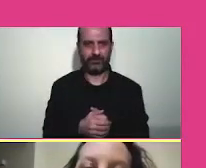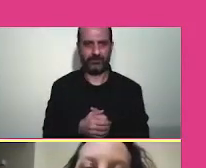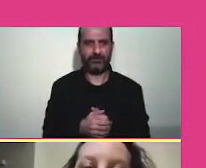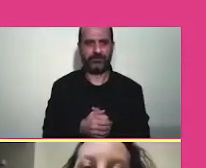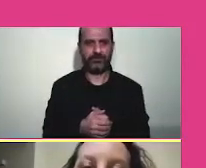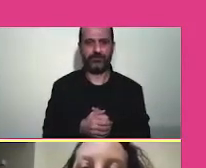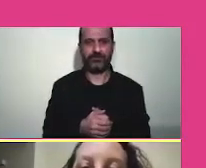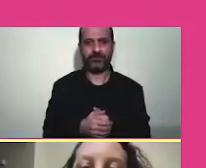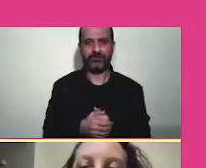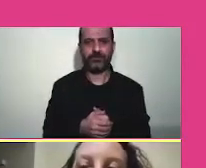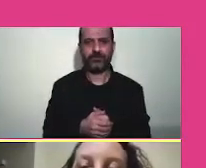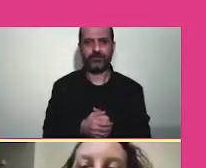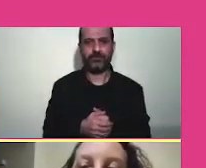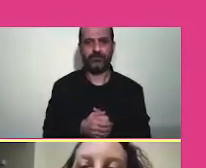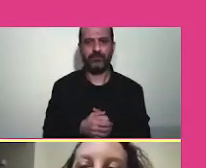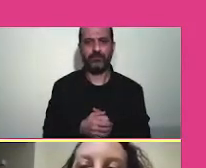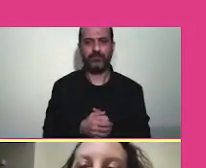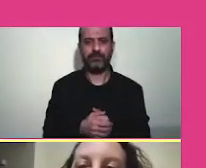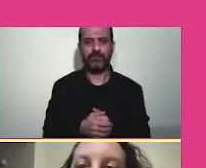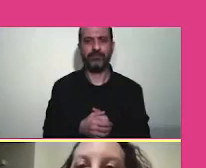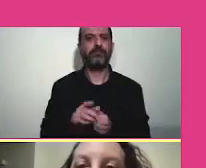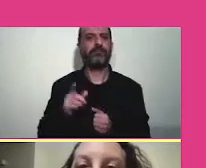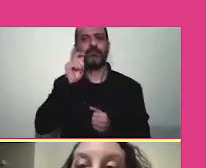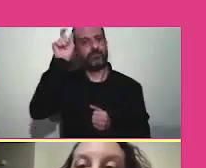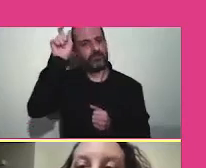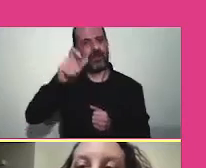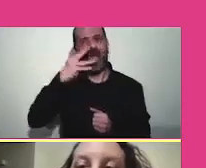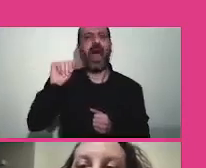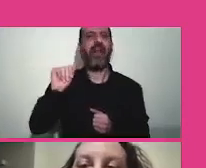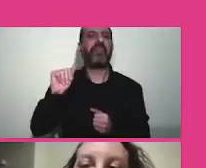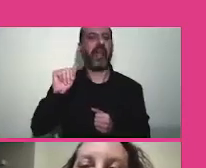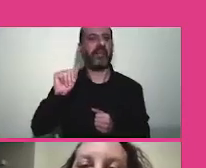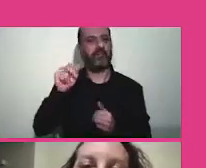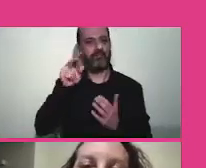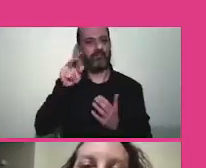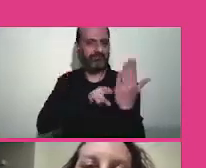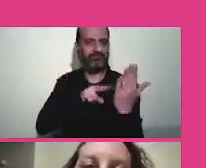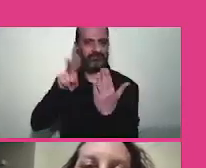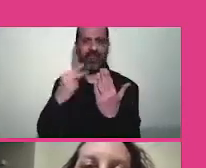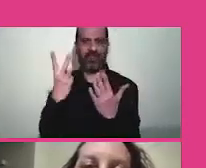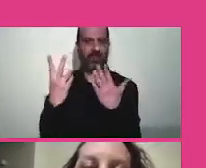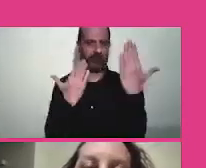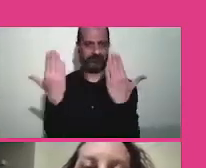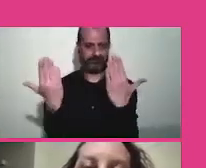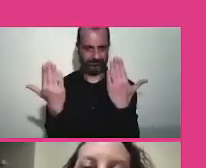Ωραία. Θα μας διαβάσεις ξανά, Ανδρέα. Ναι. Λοιπόν,